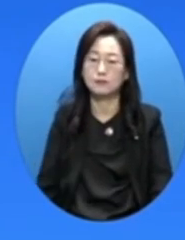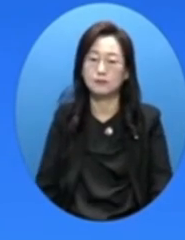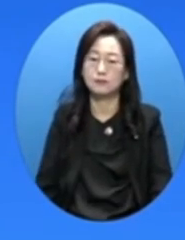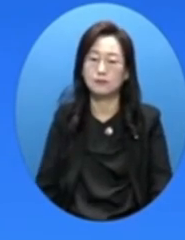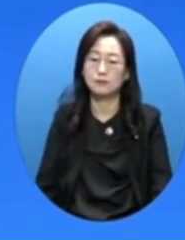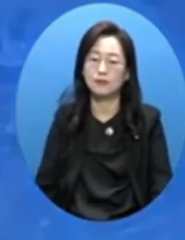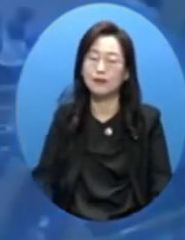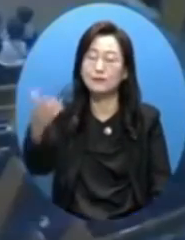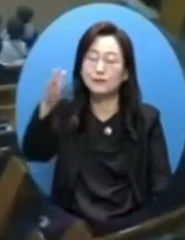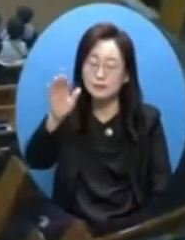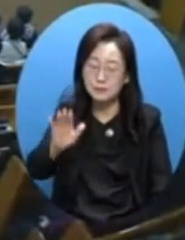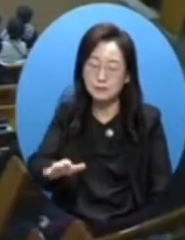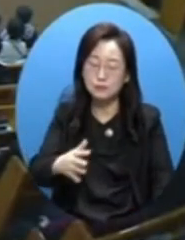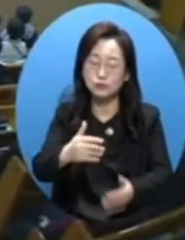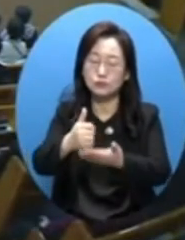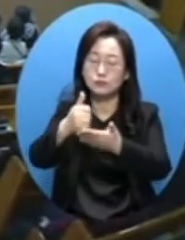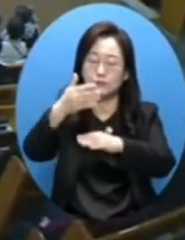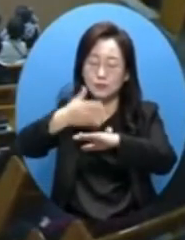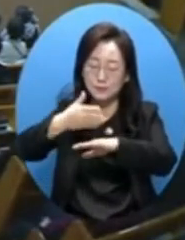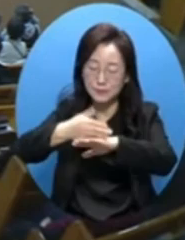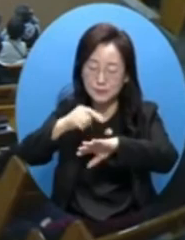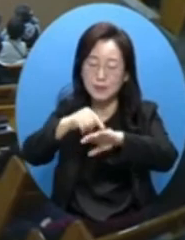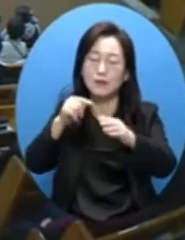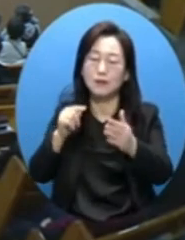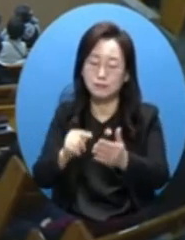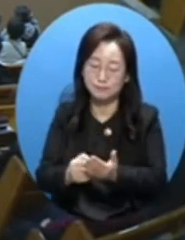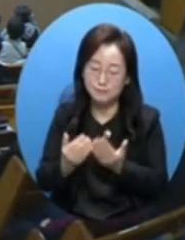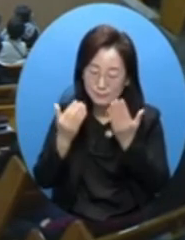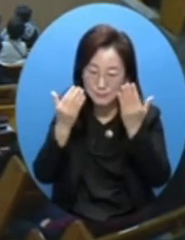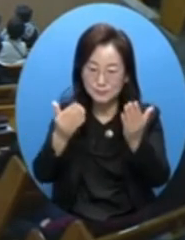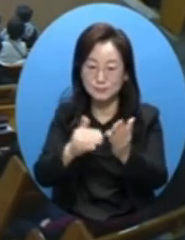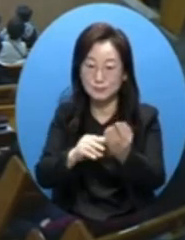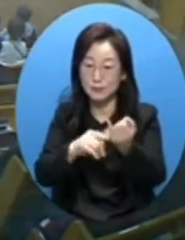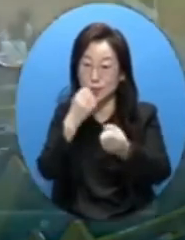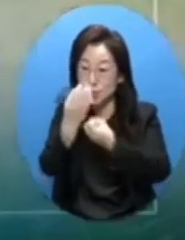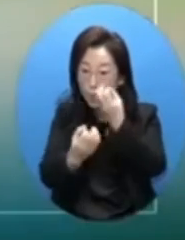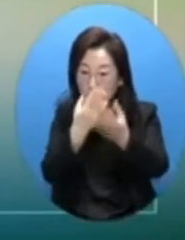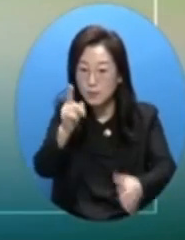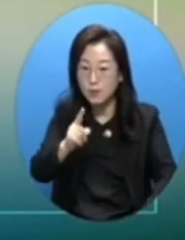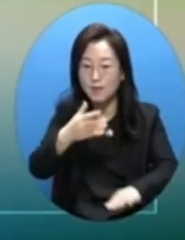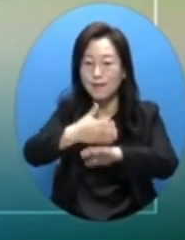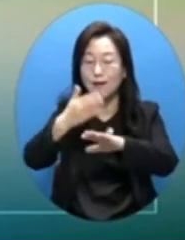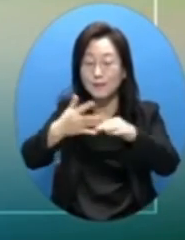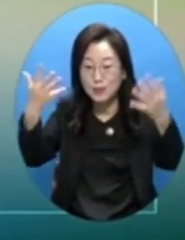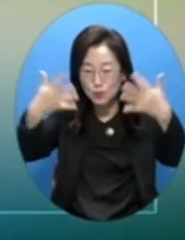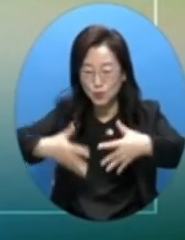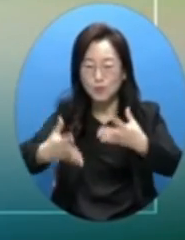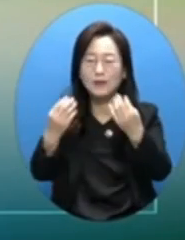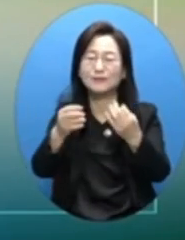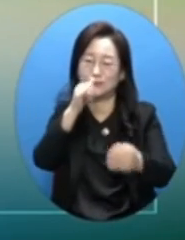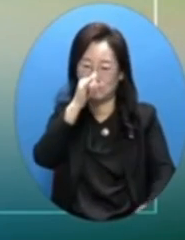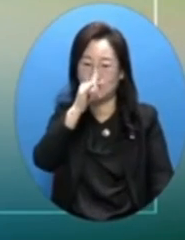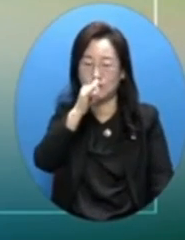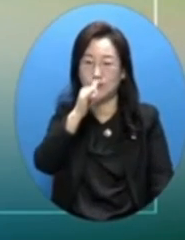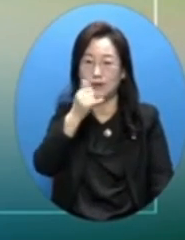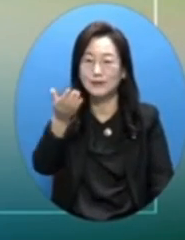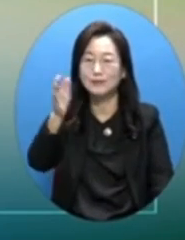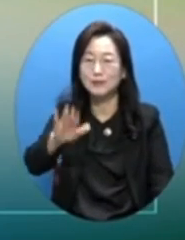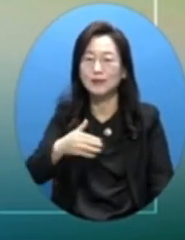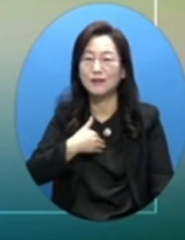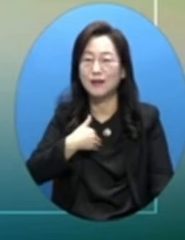늘 주님 앞에 감사의 마음을 잃지 않았습니다. 이런 고백을 합니다. 감사의 조건들은 아주 많습니다. 그렇지만